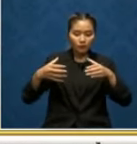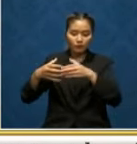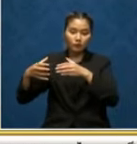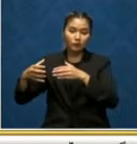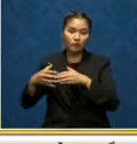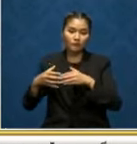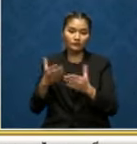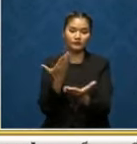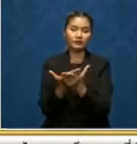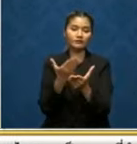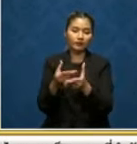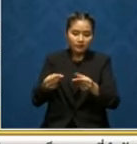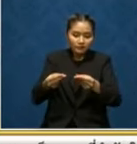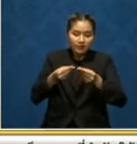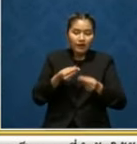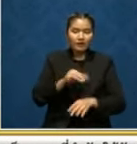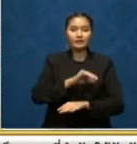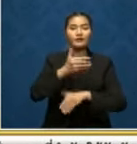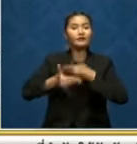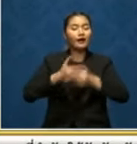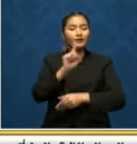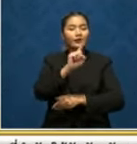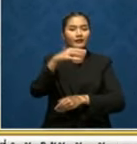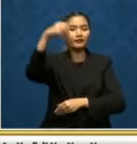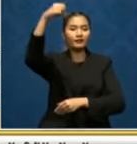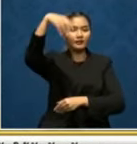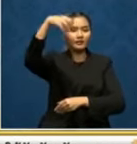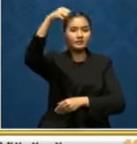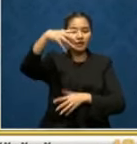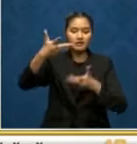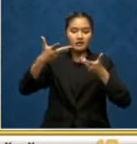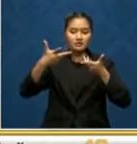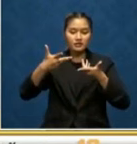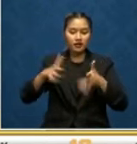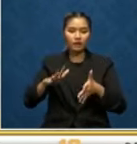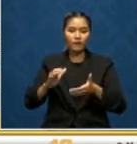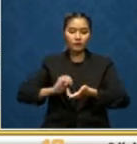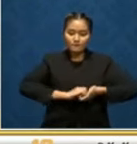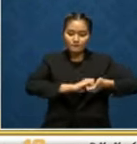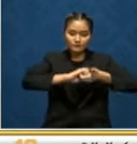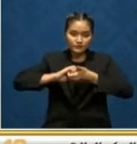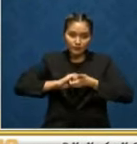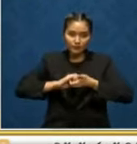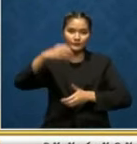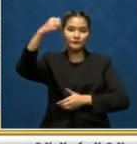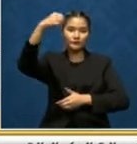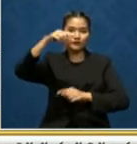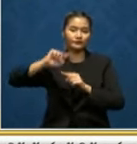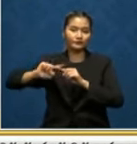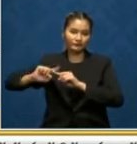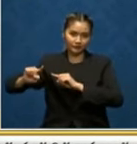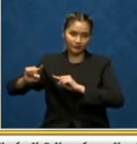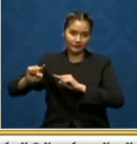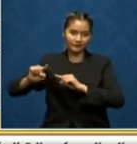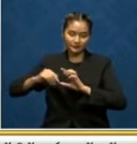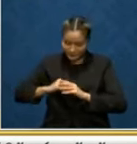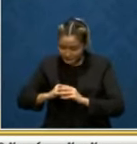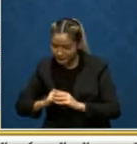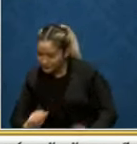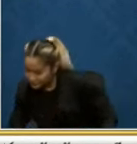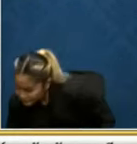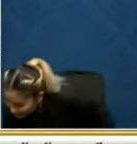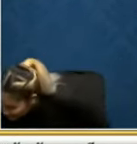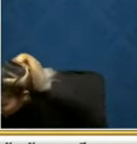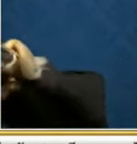สัมปทานจากการขายกระแสไฟฟ้าและผูกขาดพลังงานในพื้นที่แต่ท่านประธานทราบไหมคะว่า